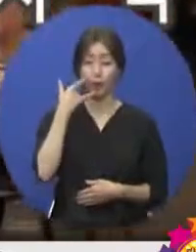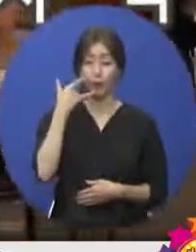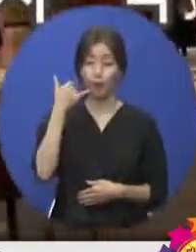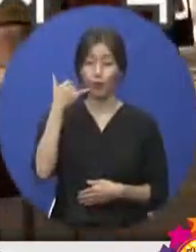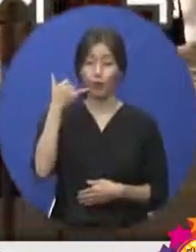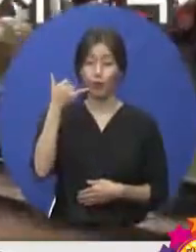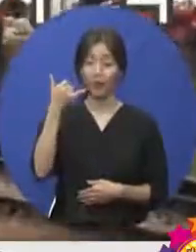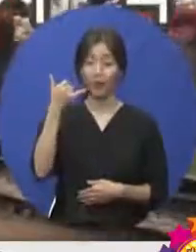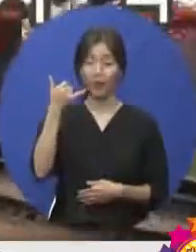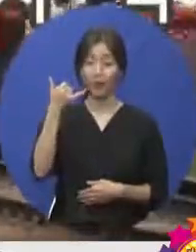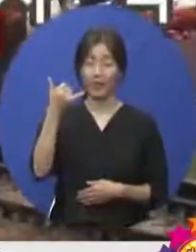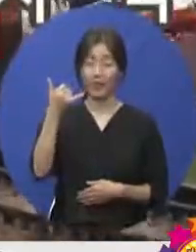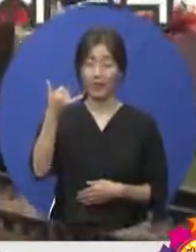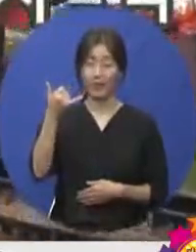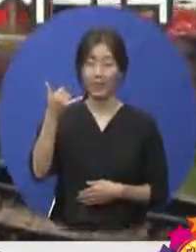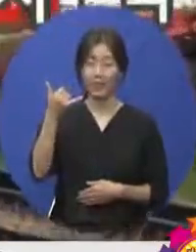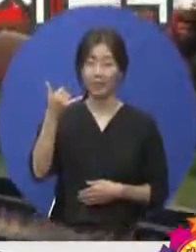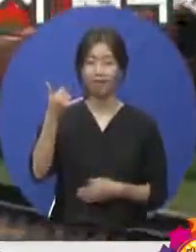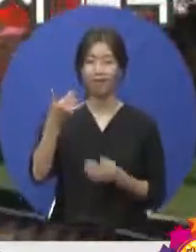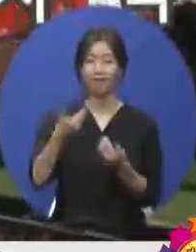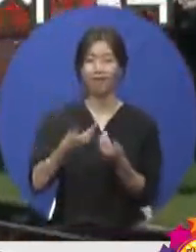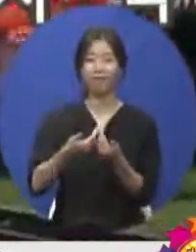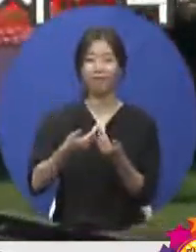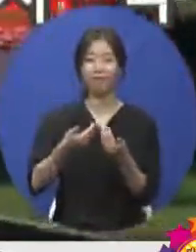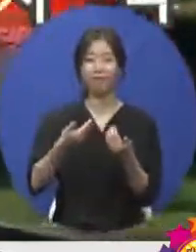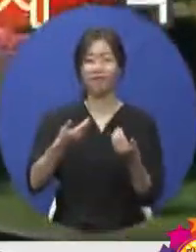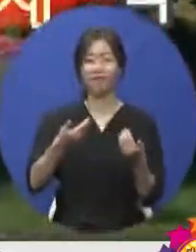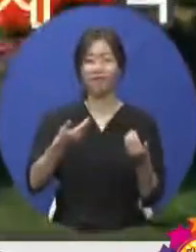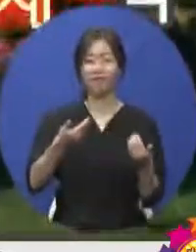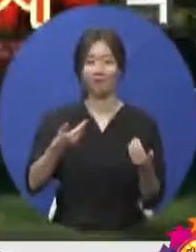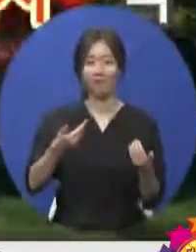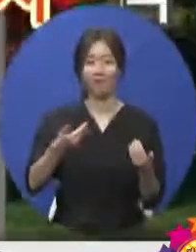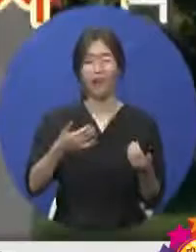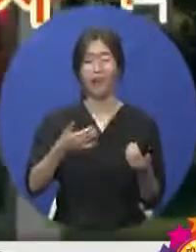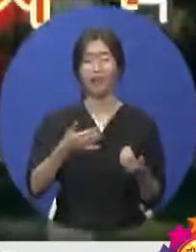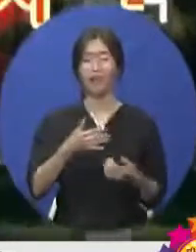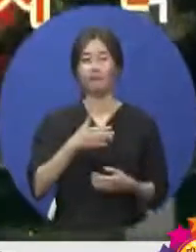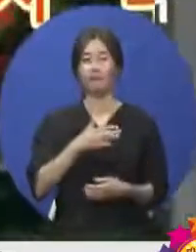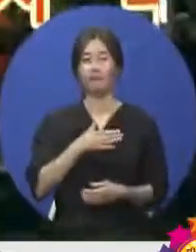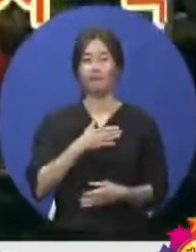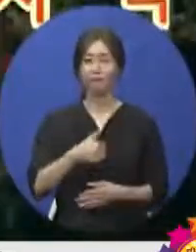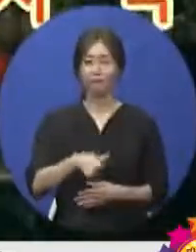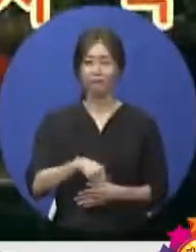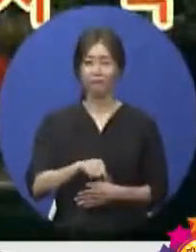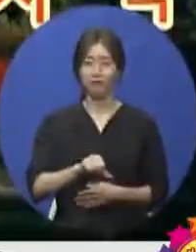부모님 설악도 난 이문난